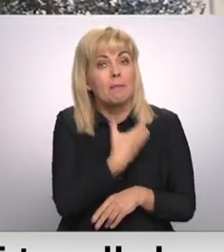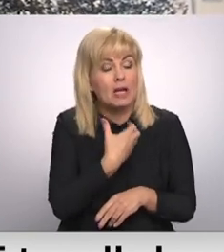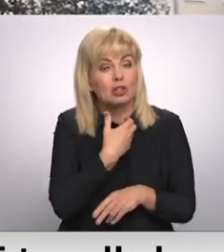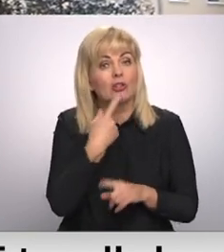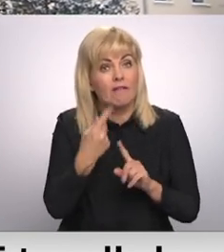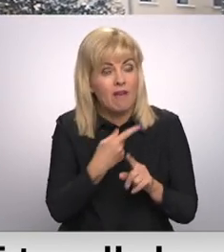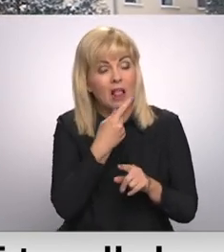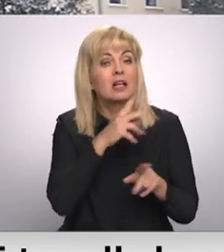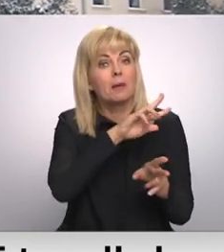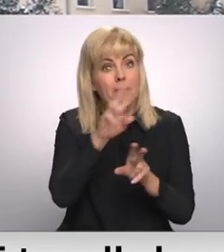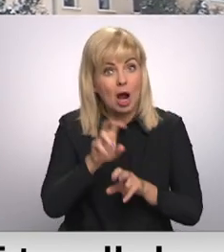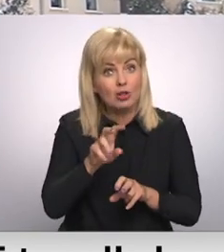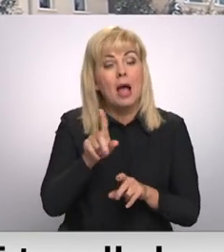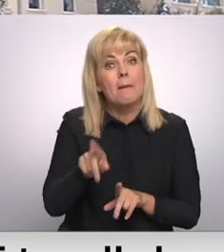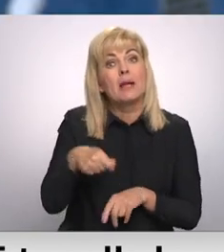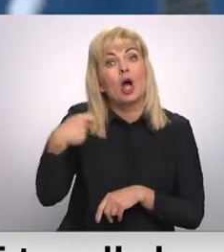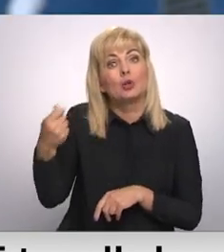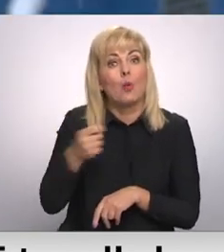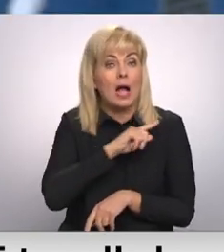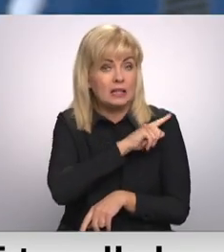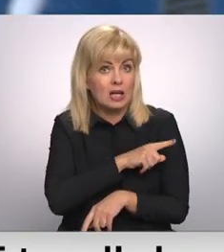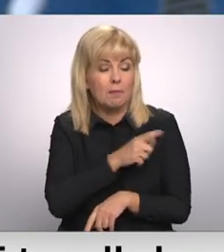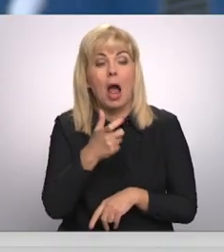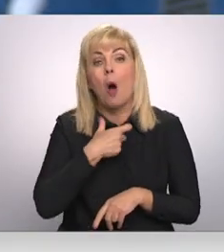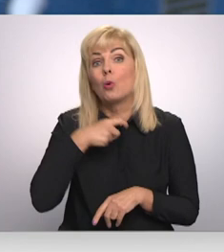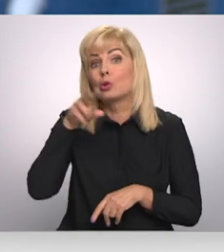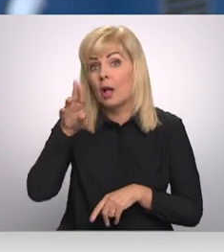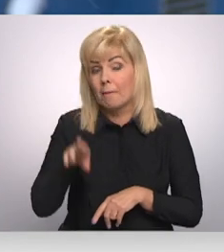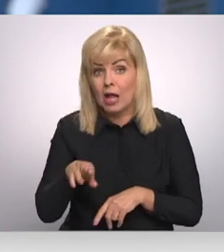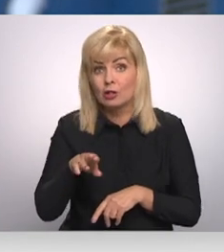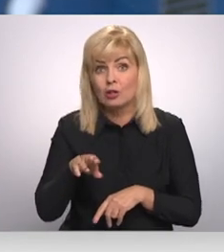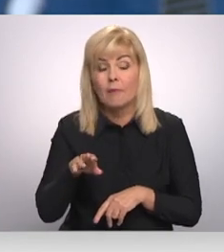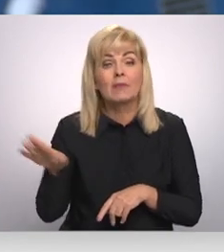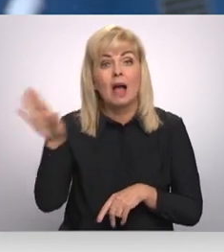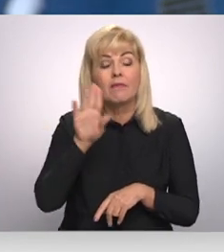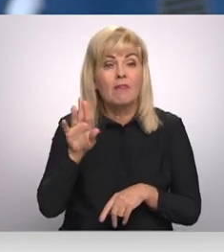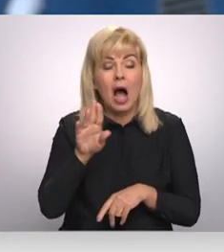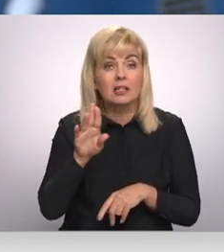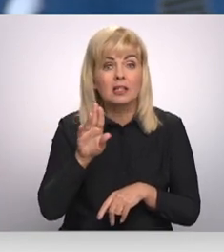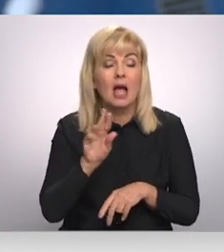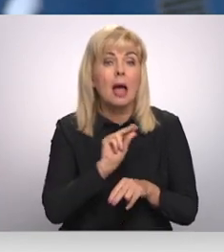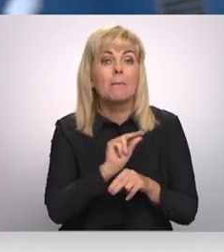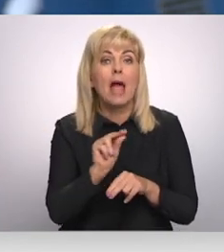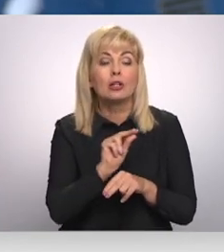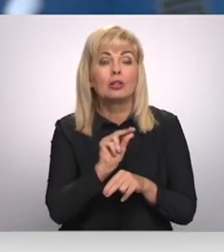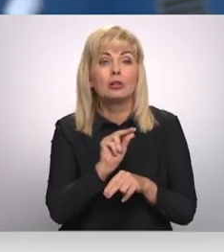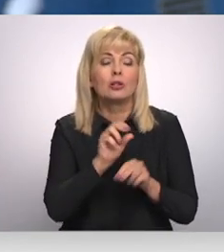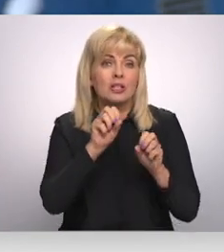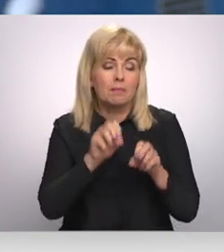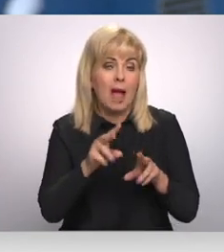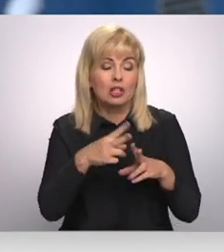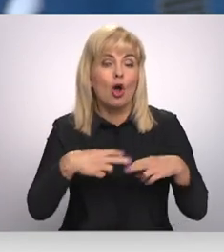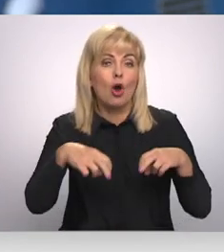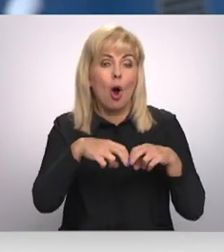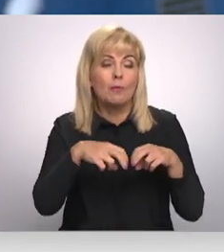pārskatīt. Viņam tika dota iespēja augusta mēnesī Valsts pedagoģiskās medicīniskajā komisijā Rīgā